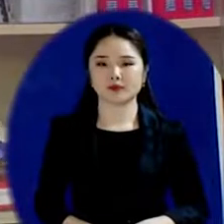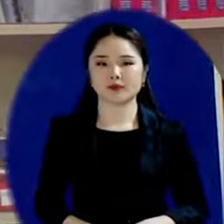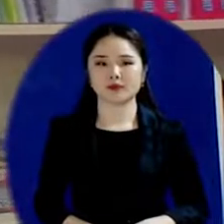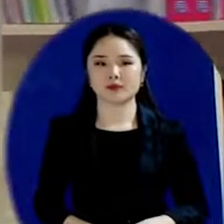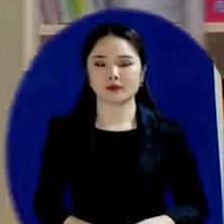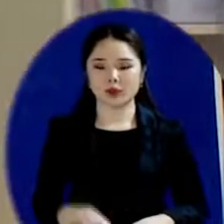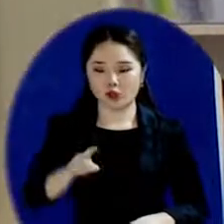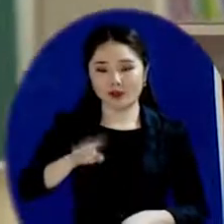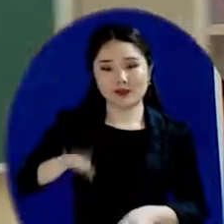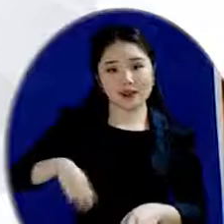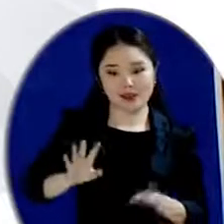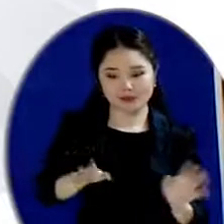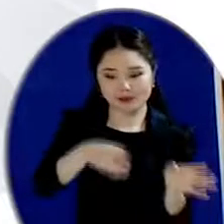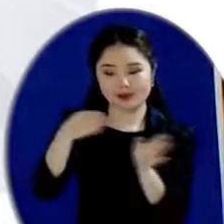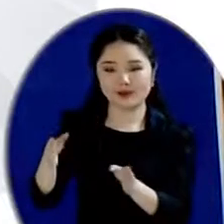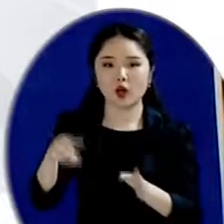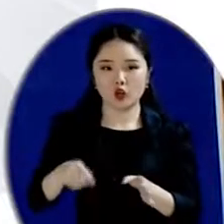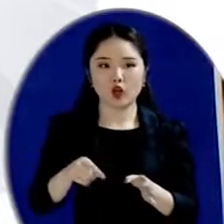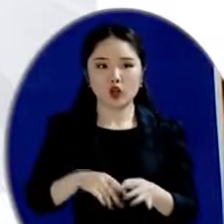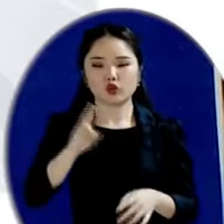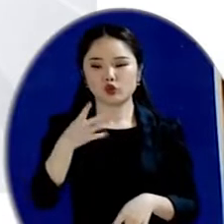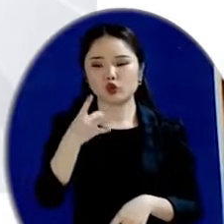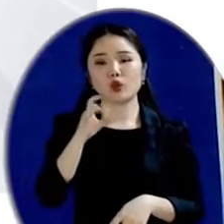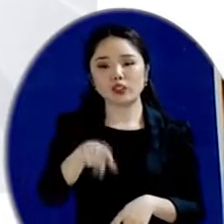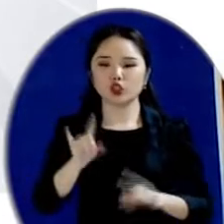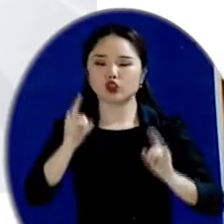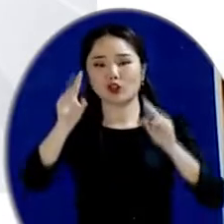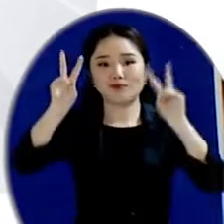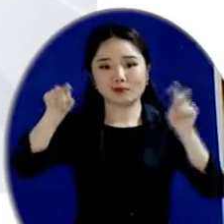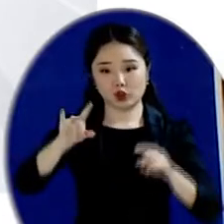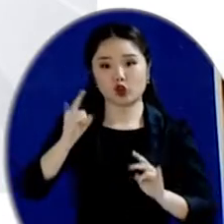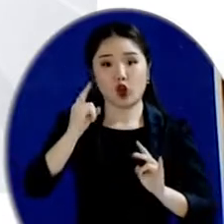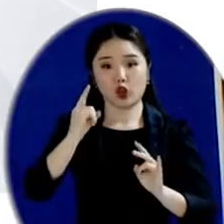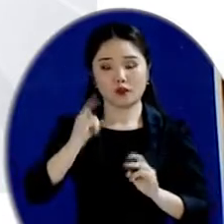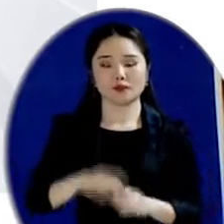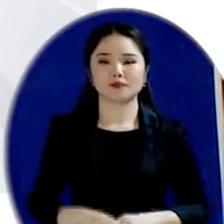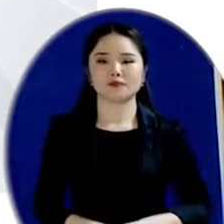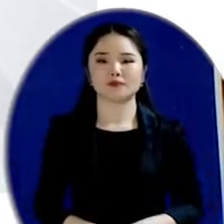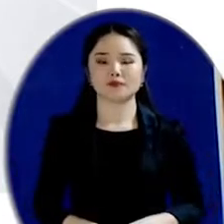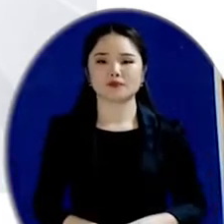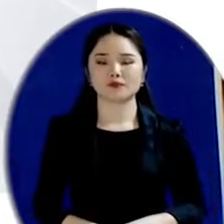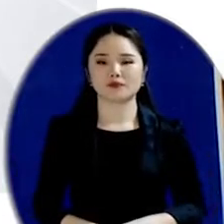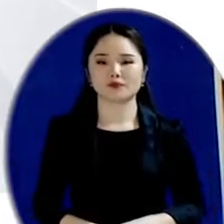За одоо дараа нь бүгдээрээ дүрсээр наадъя гэдэг тоглоомыг тоглоцгоё.